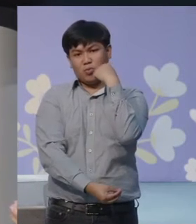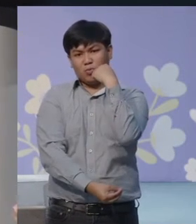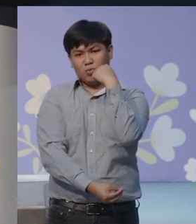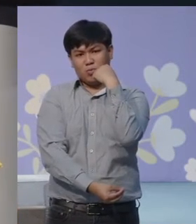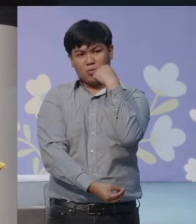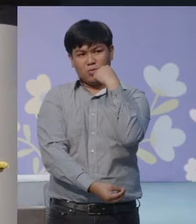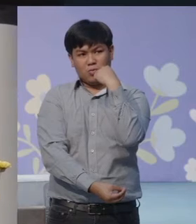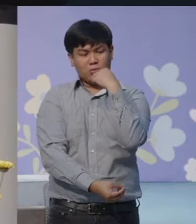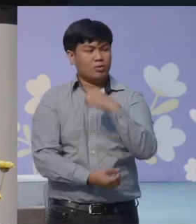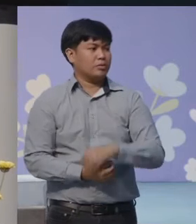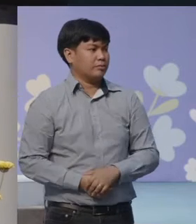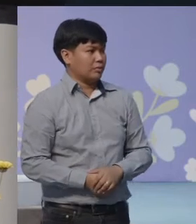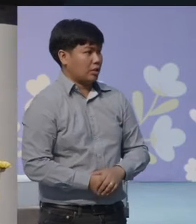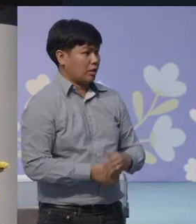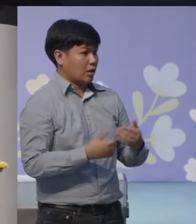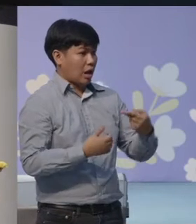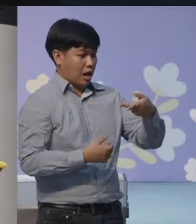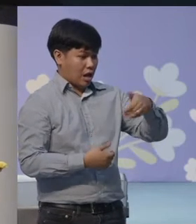ano dito?